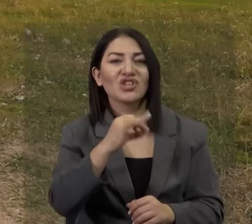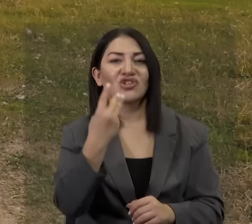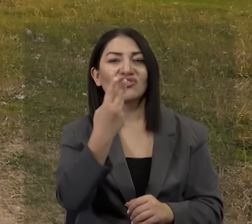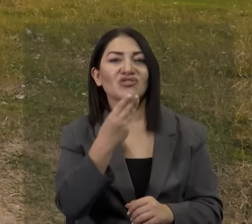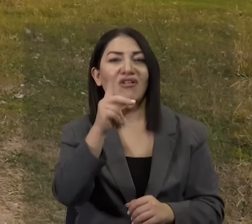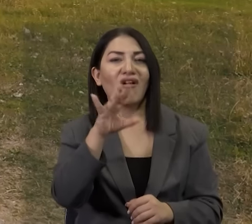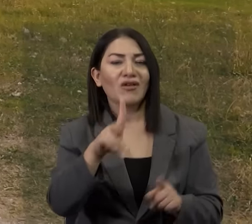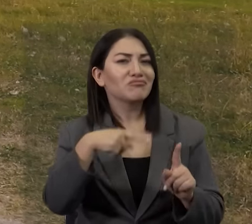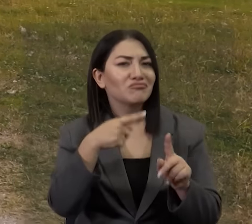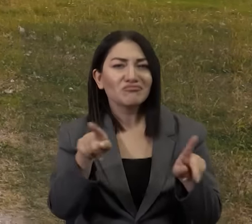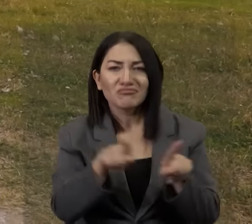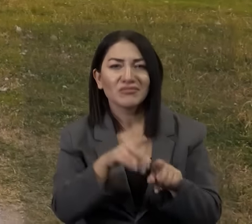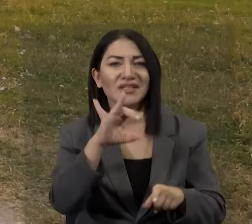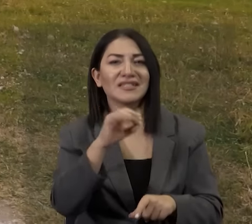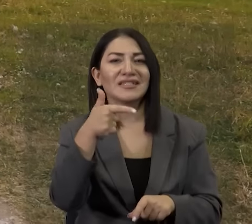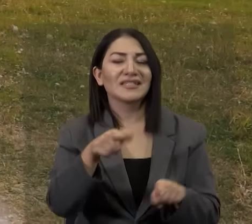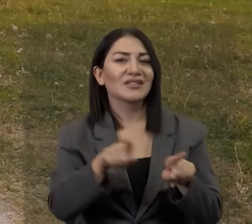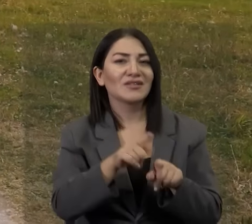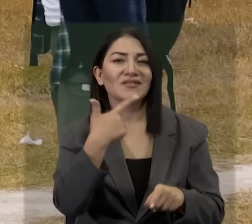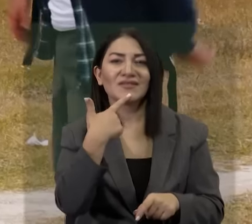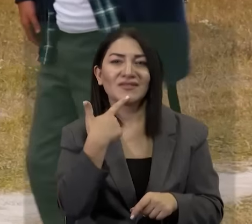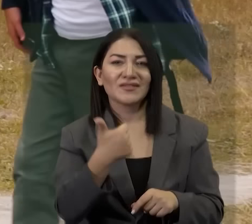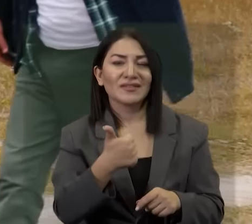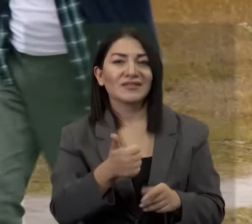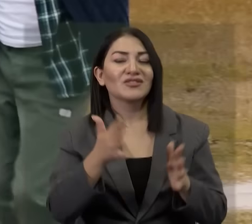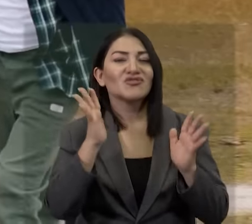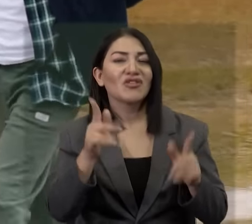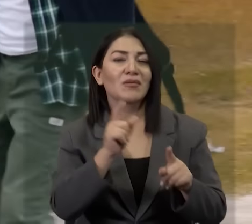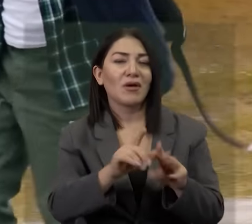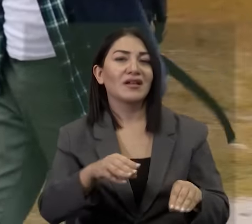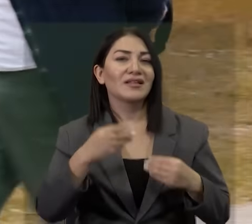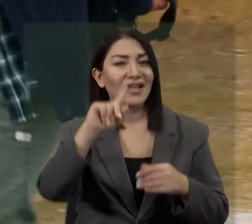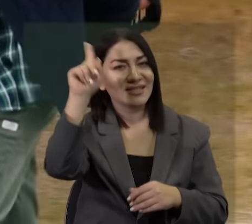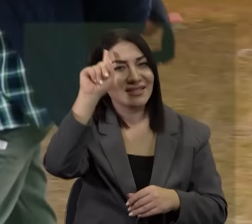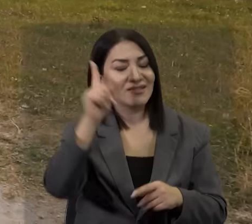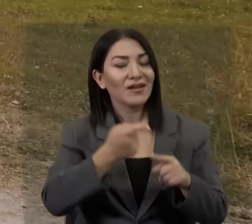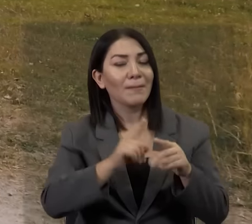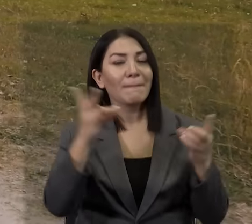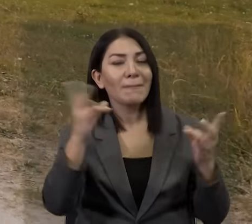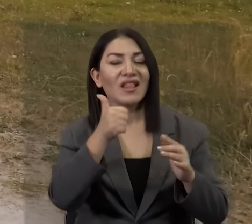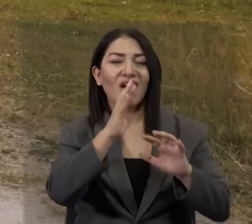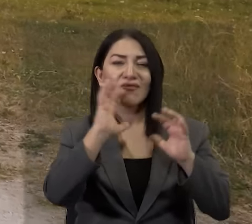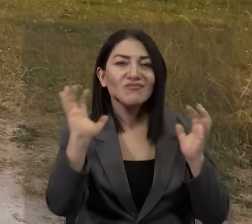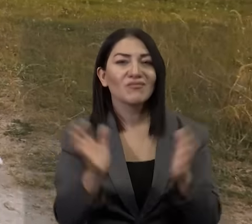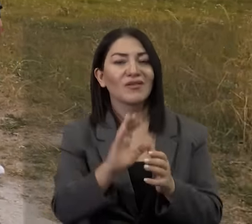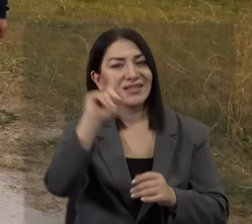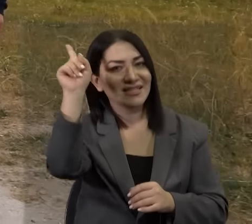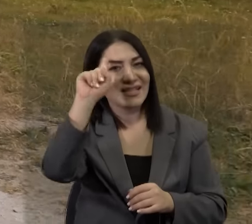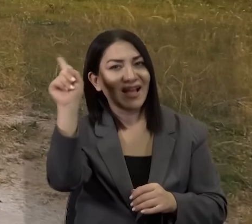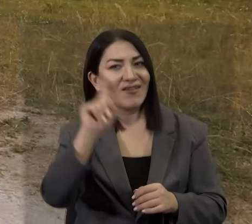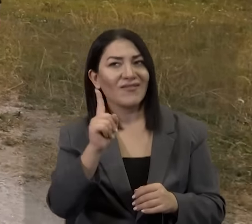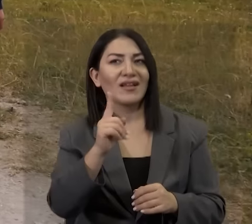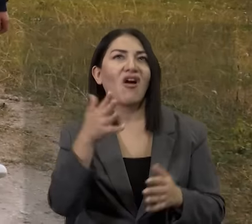Սևանալճի իշխանն է։ Բասիկը։ Երեխեք, Սևանը իրոք մեզ շատ բան է տալիս։ Դրա համար պետք է փայփայենք մեր